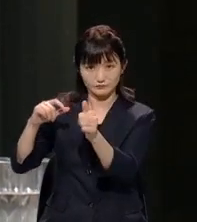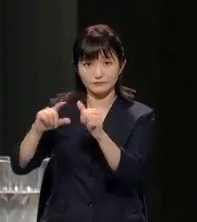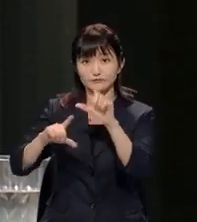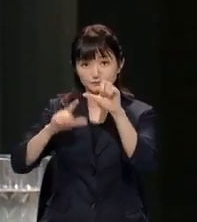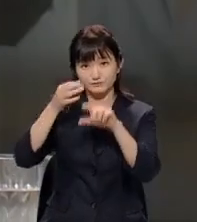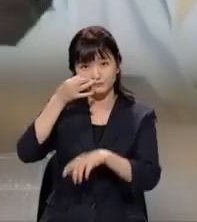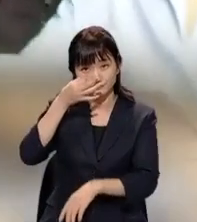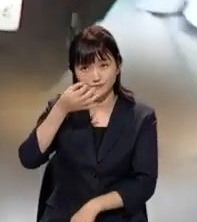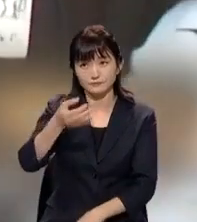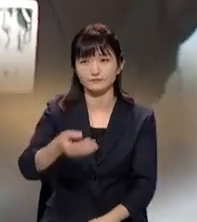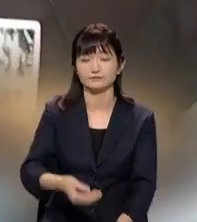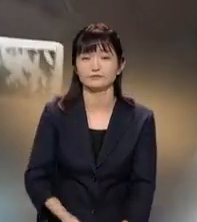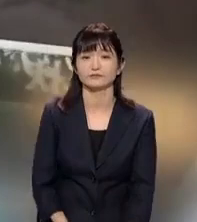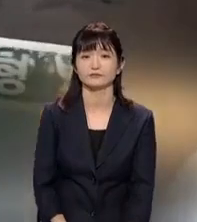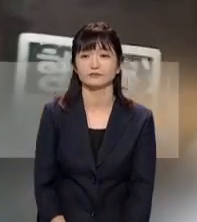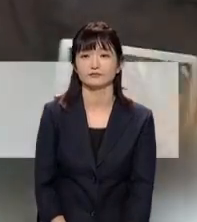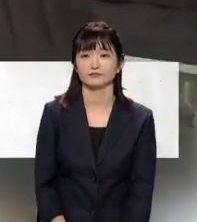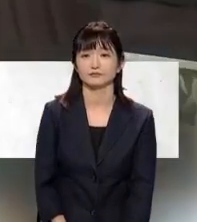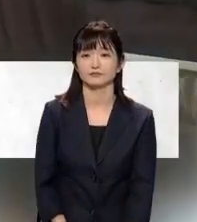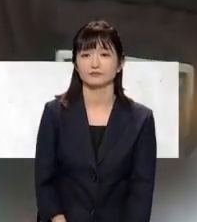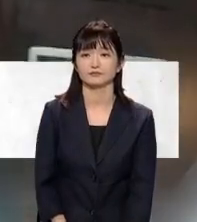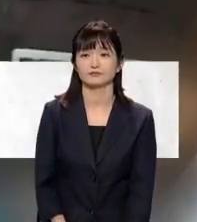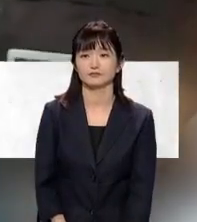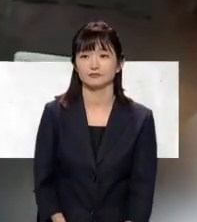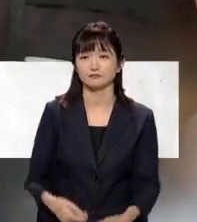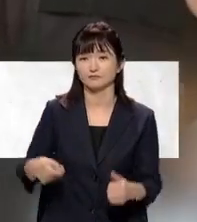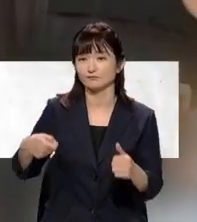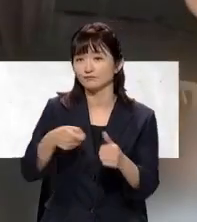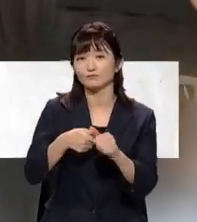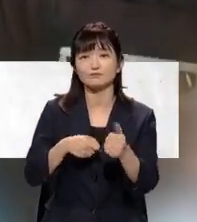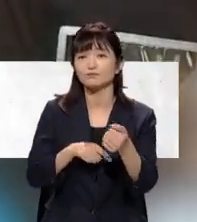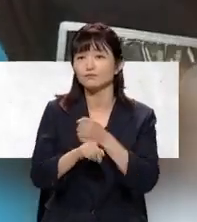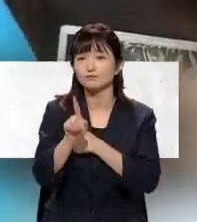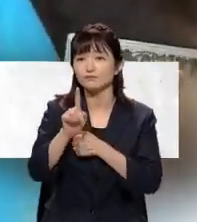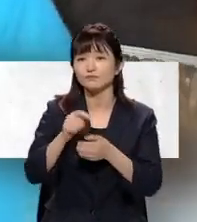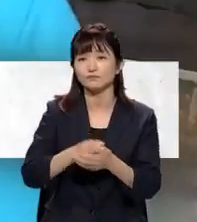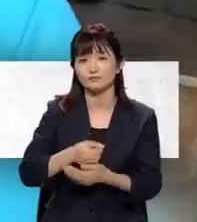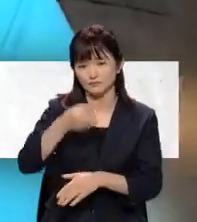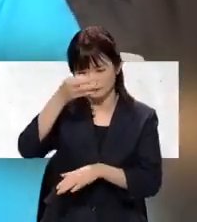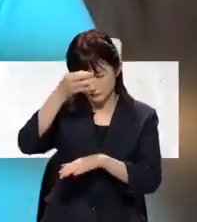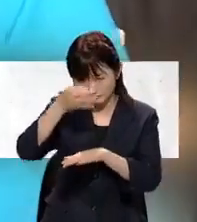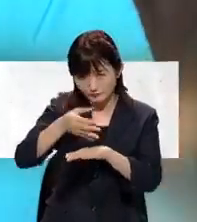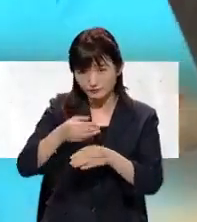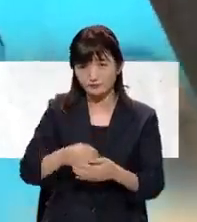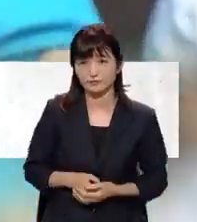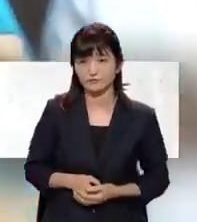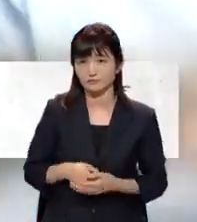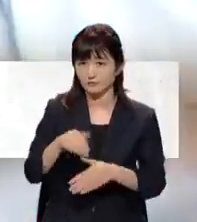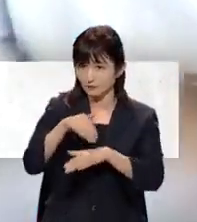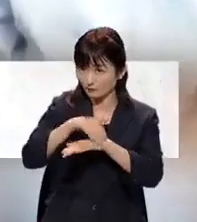가시죠 왜 그러셨습니까 죄송합니다